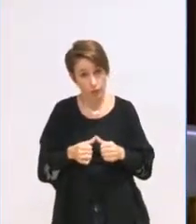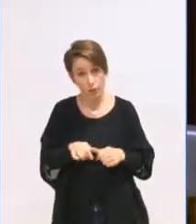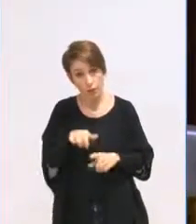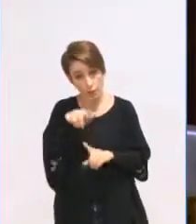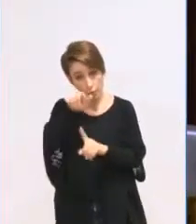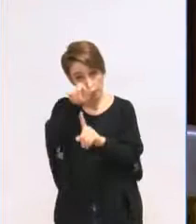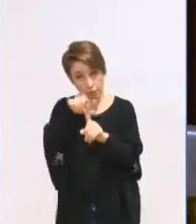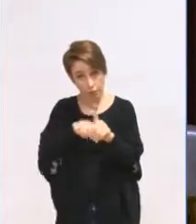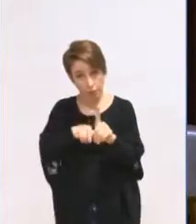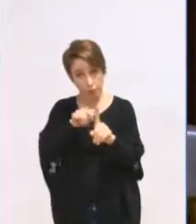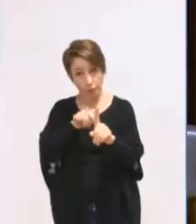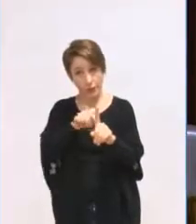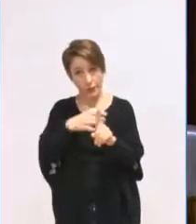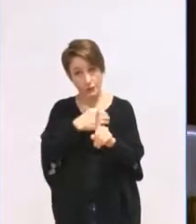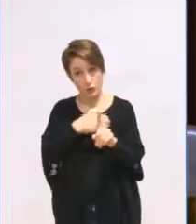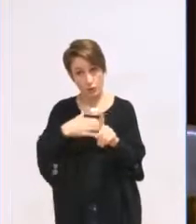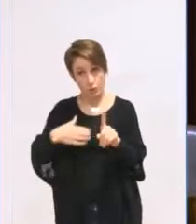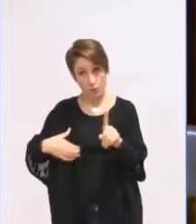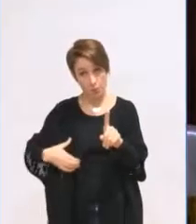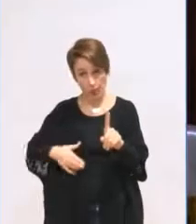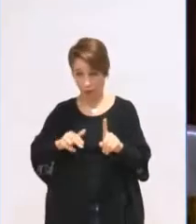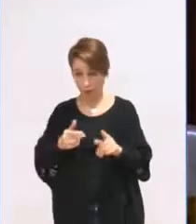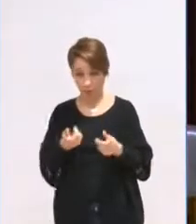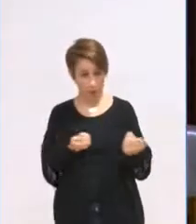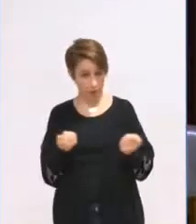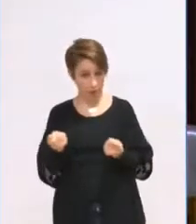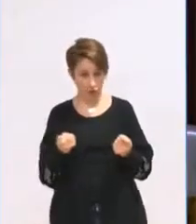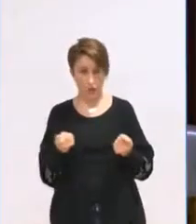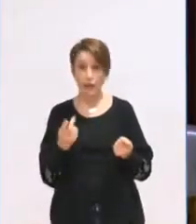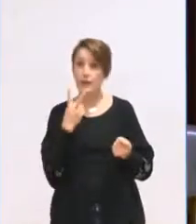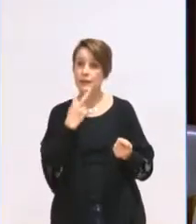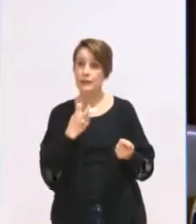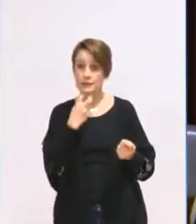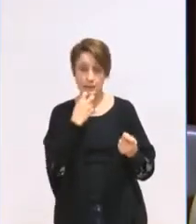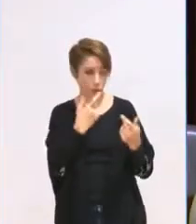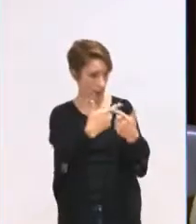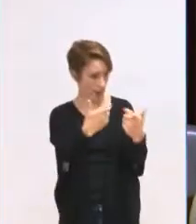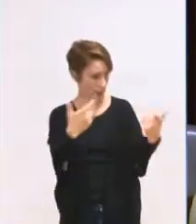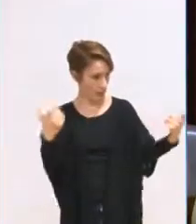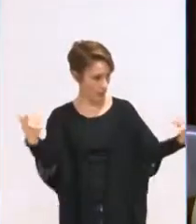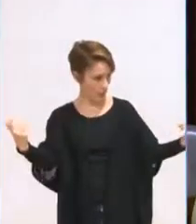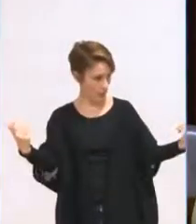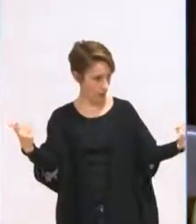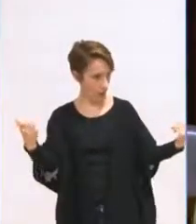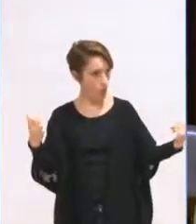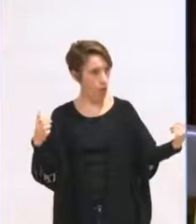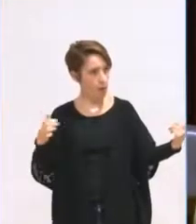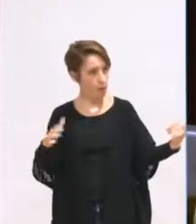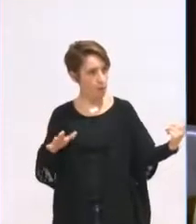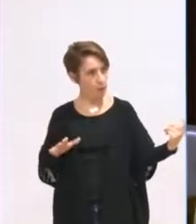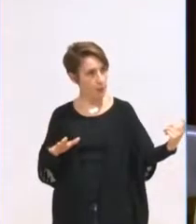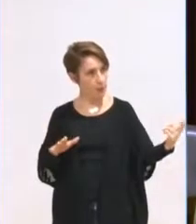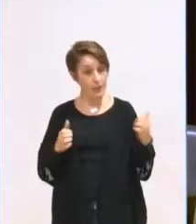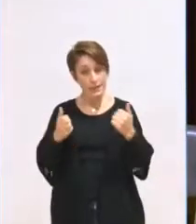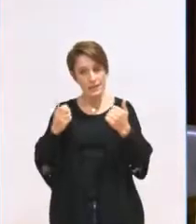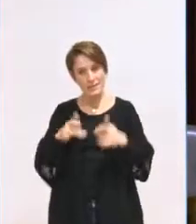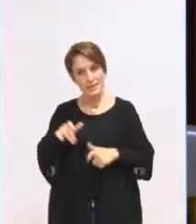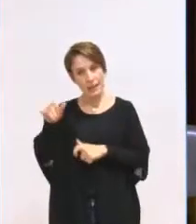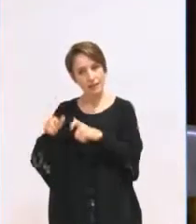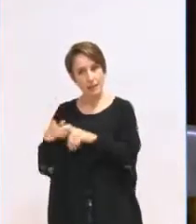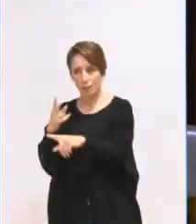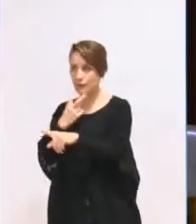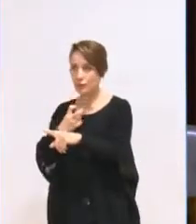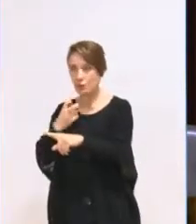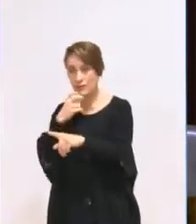de concitoyens, mais à certains qui estimeront faire partie d'un syndic de copropriété parce qu'ils